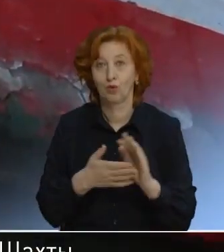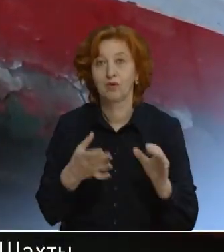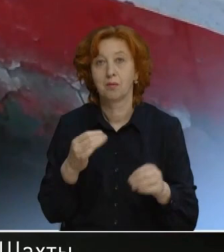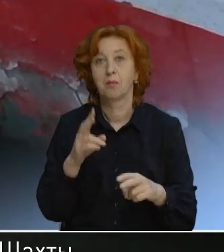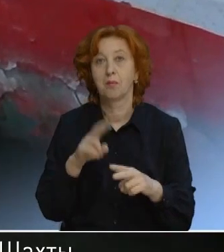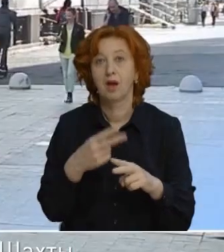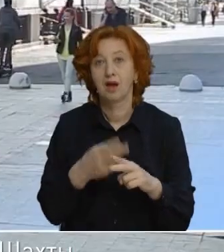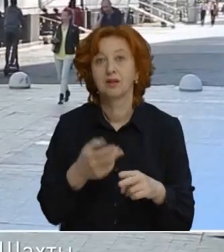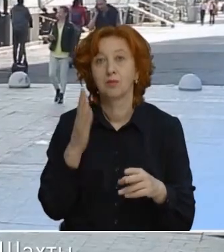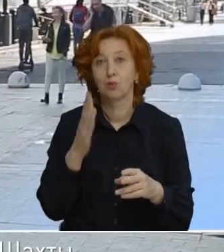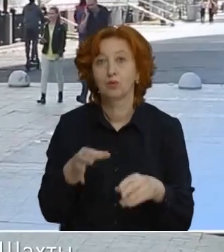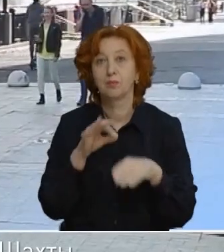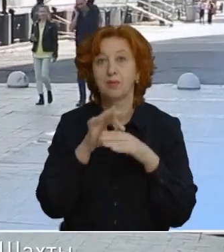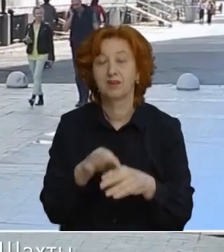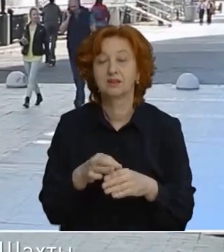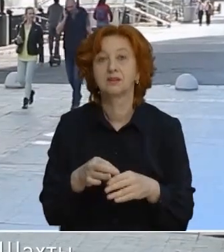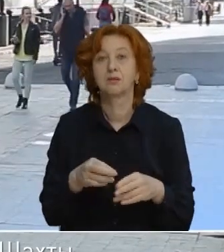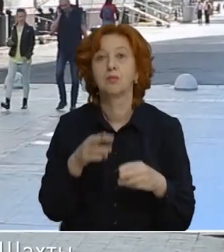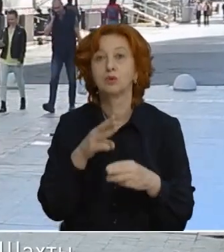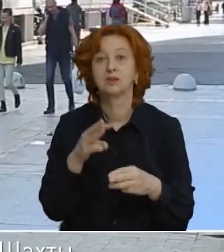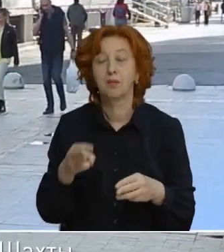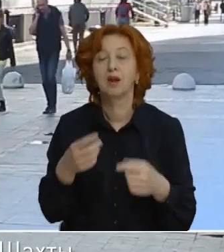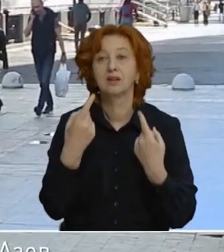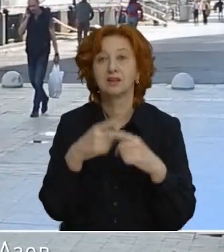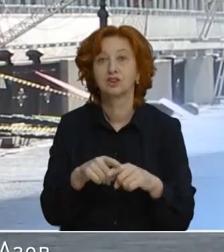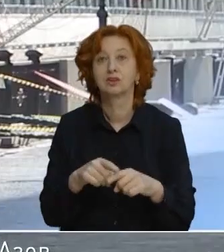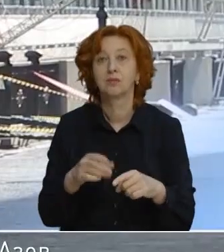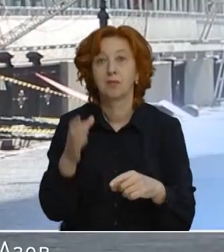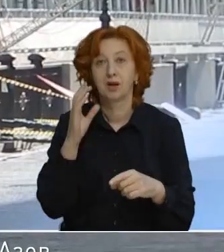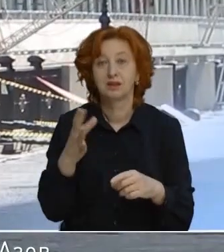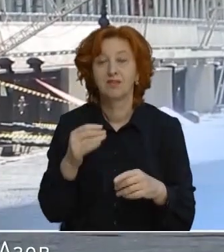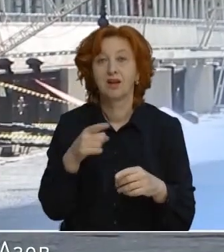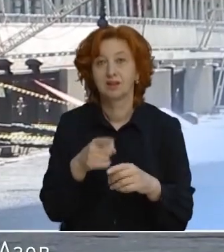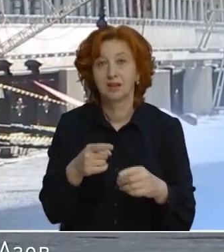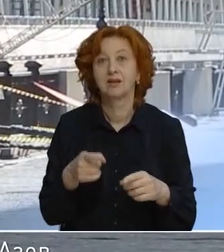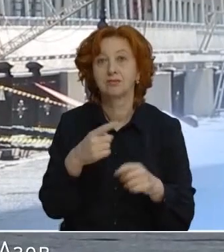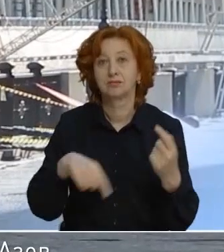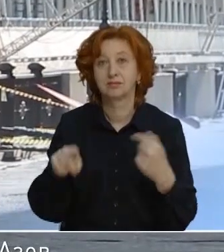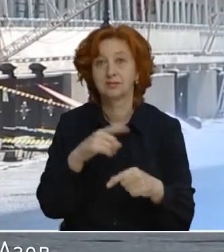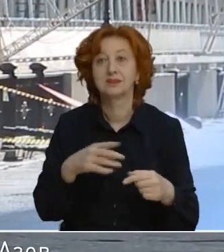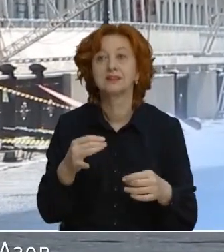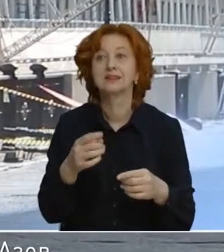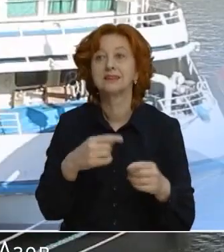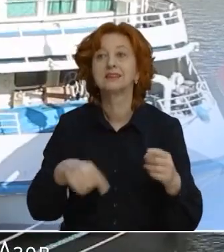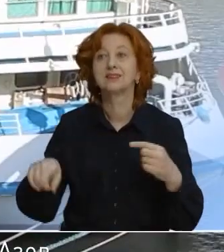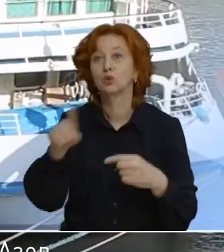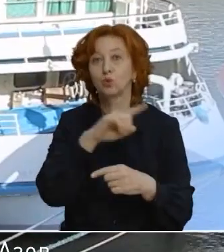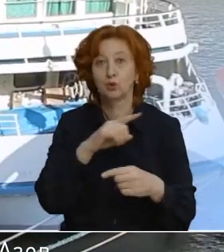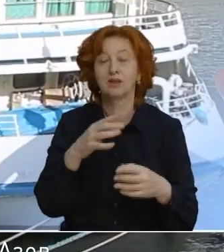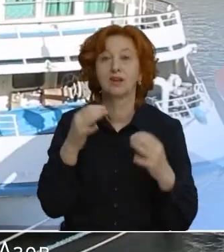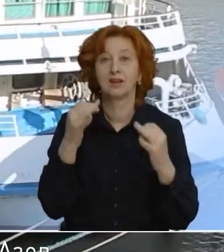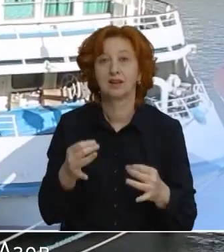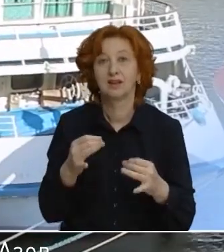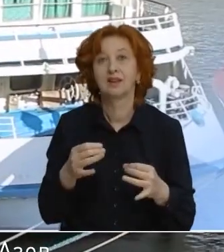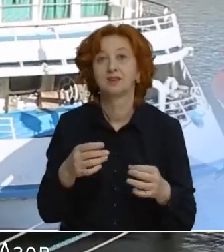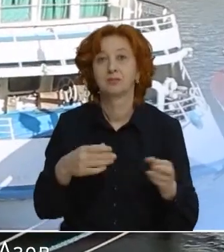туристы смогут отправиться в круизы по Азовскому и Черному морям на стильном люксовом теплоходе «Мустай-Карим». Включены экскурсии